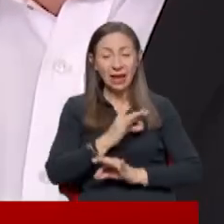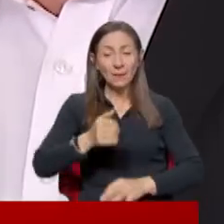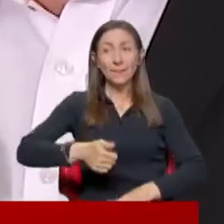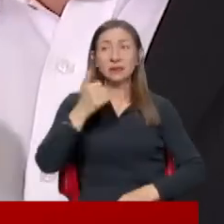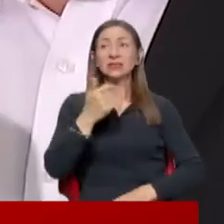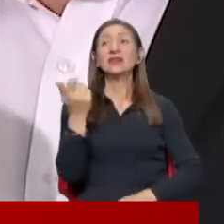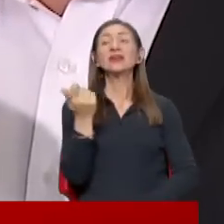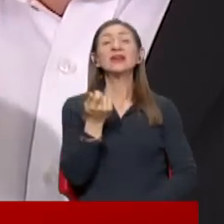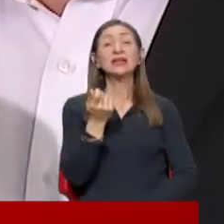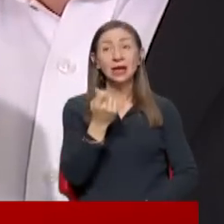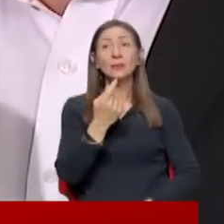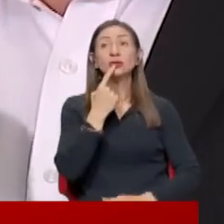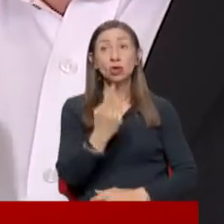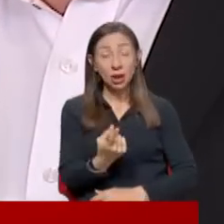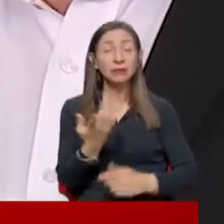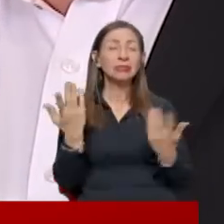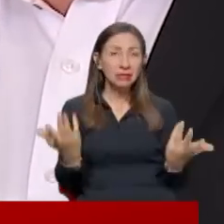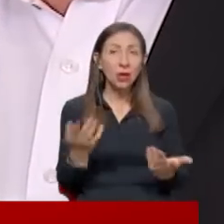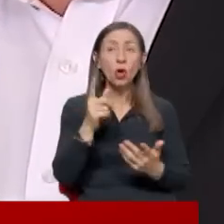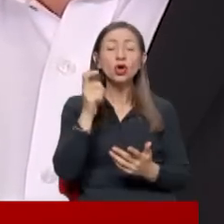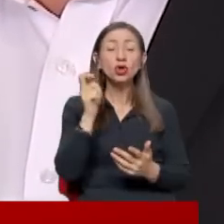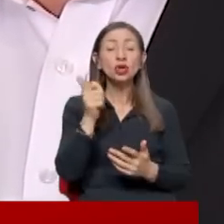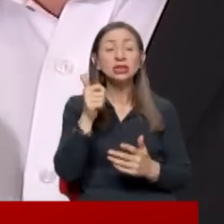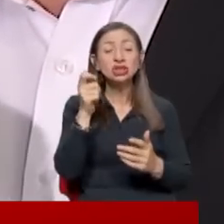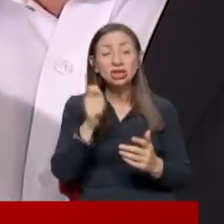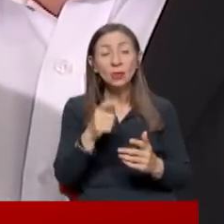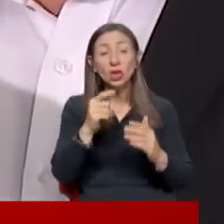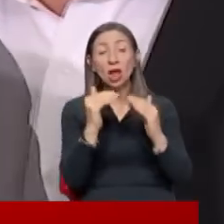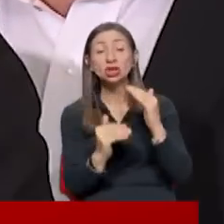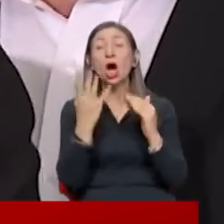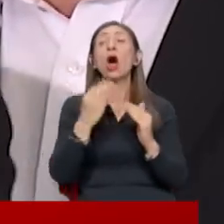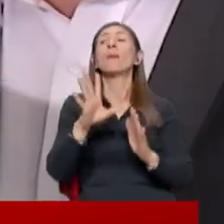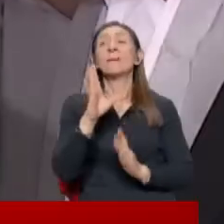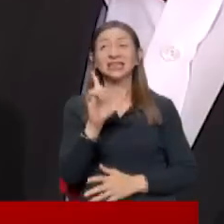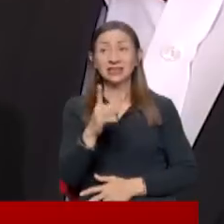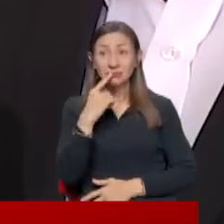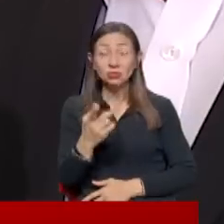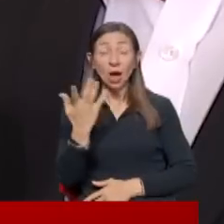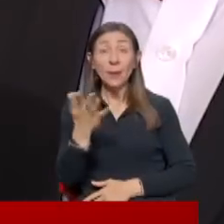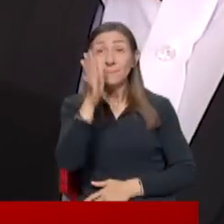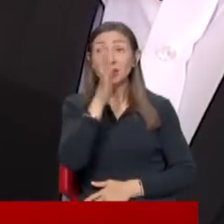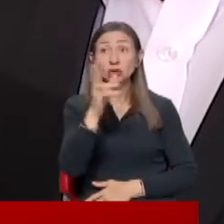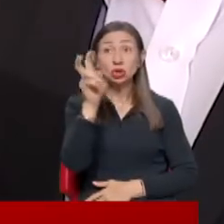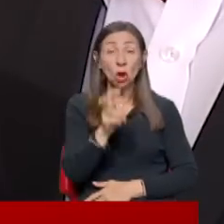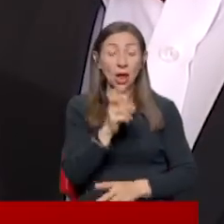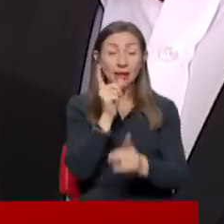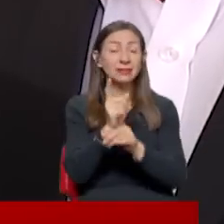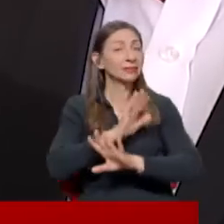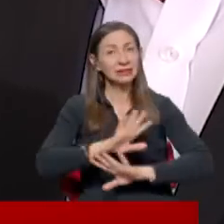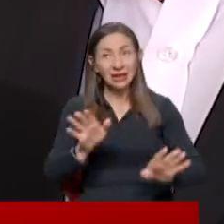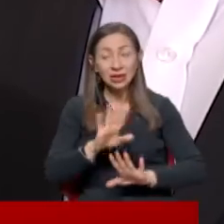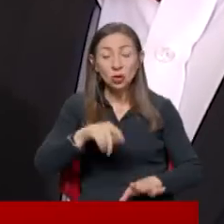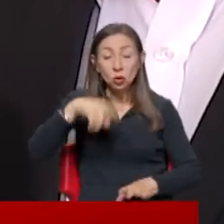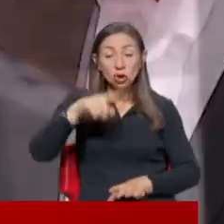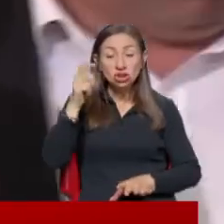Bakanımız rakamı televizyonda konuştu. O günlerin şartlarına göre bunların aşağı olmaması lazım demişti. Ancak $500 üzerinden değil,